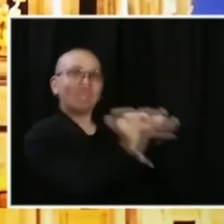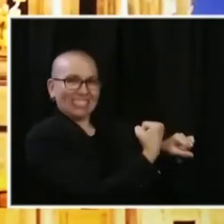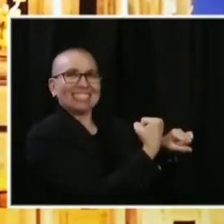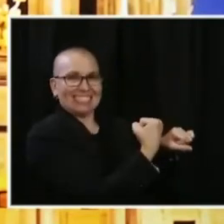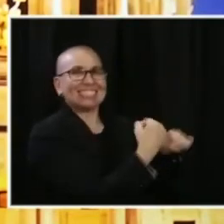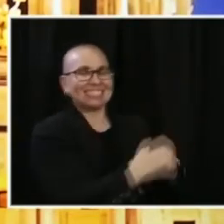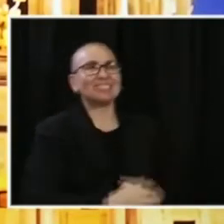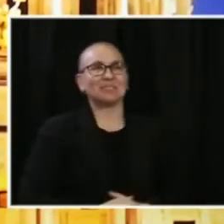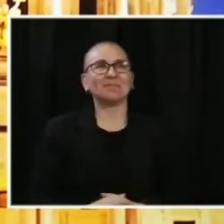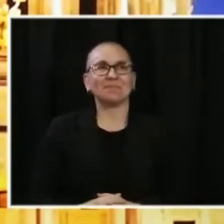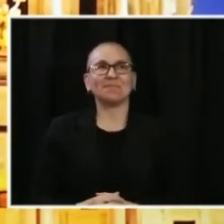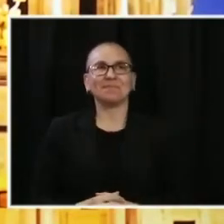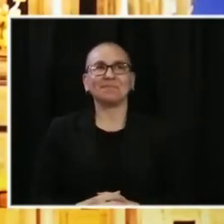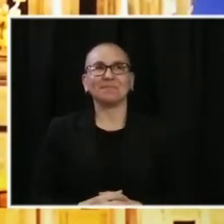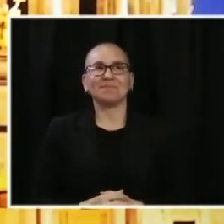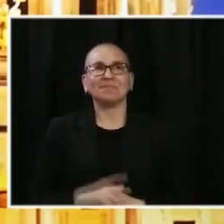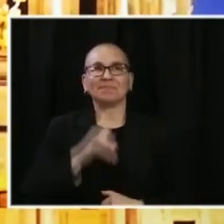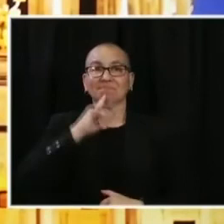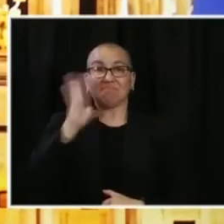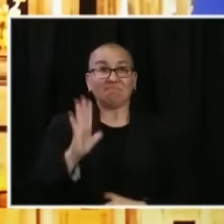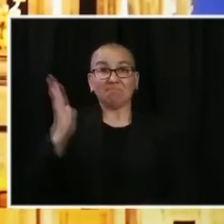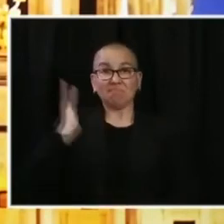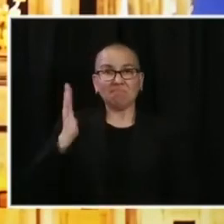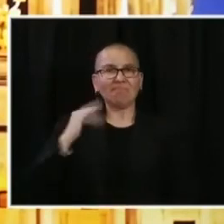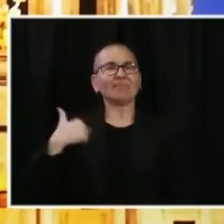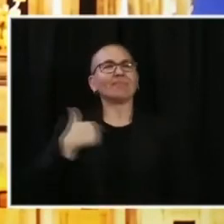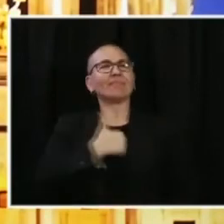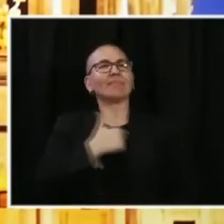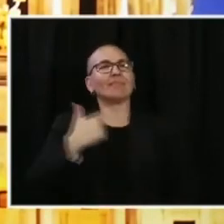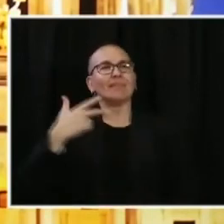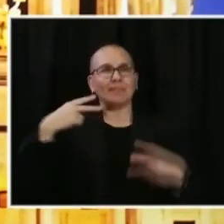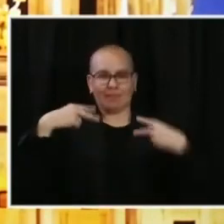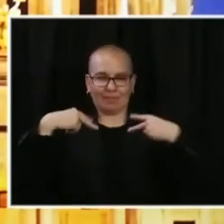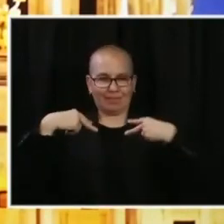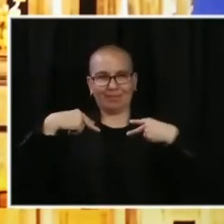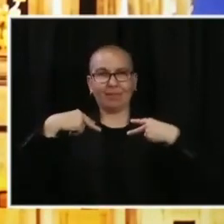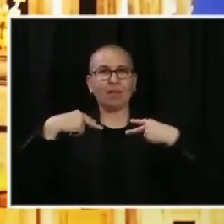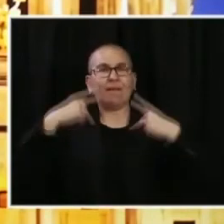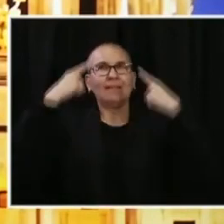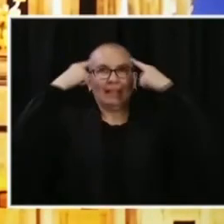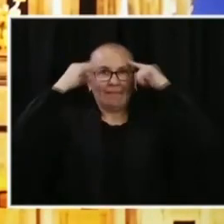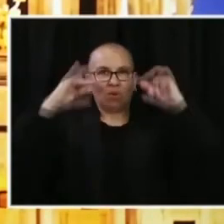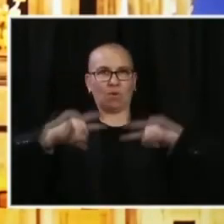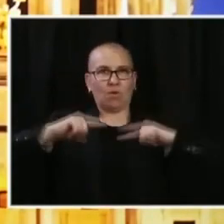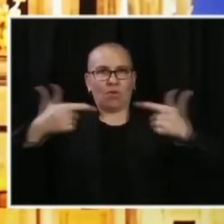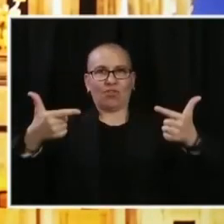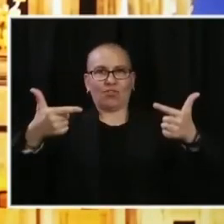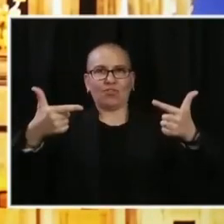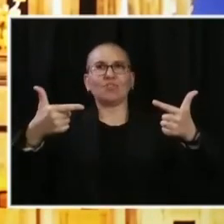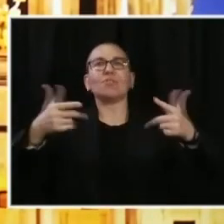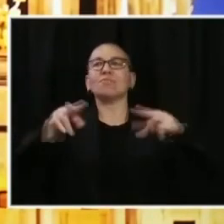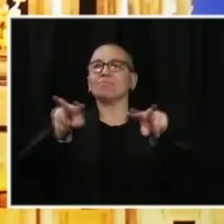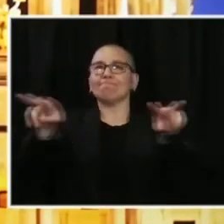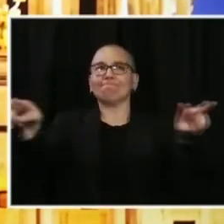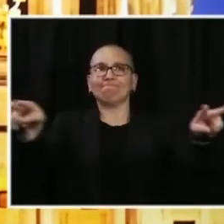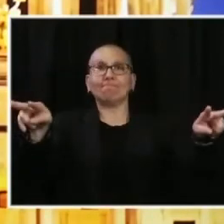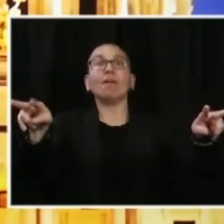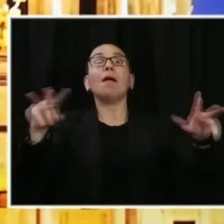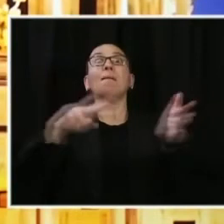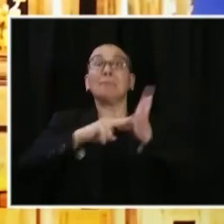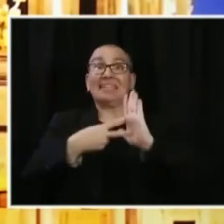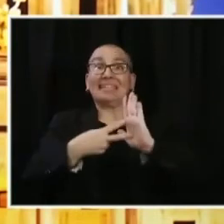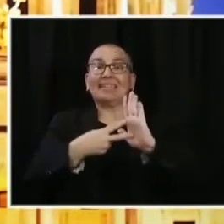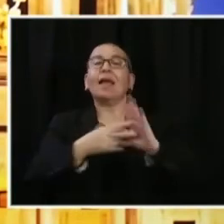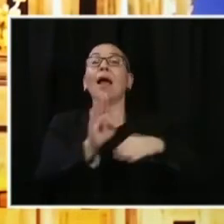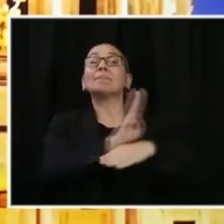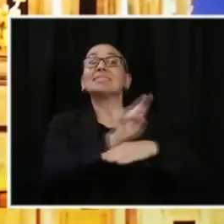lấy sư tù nó. Nhưng ở sĩ cũng tại chỗ, bây giờ mua họ kể lúc bắt đầu tiền là một chỗ, sau là